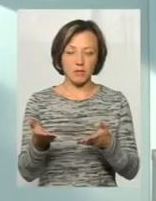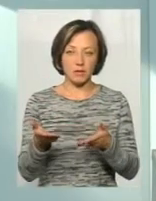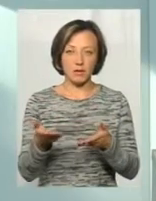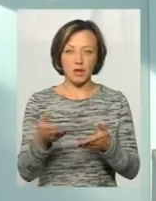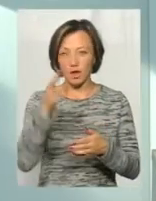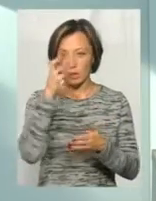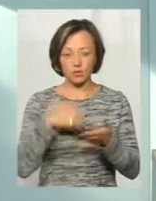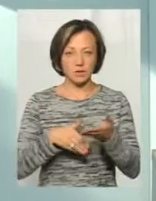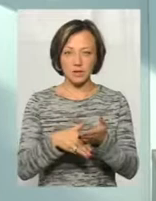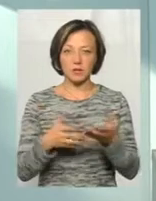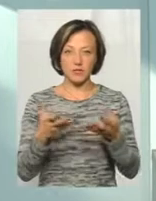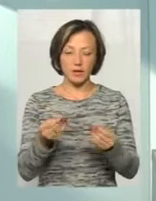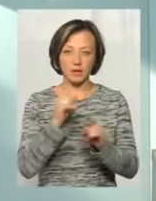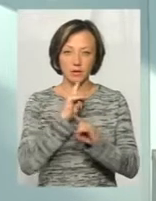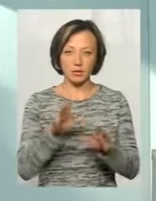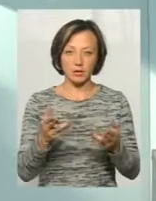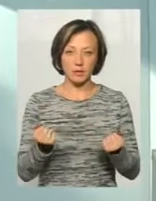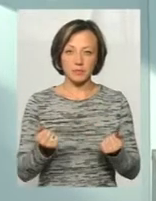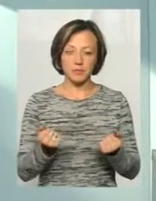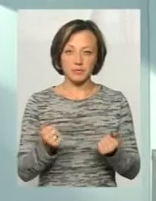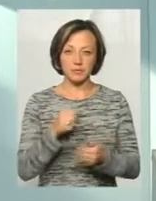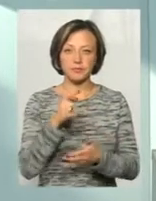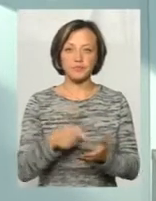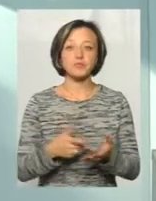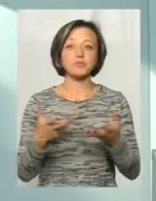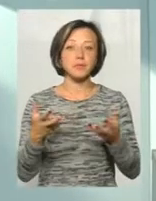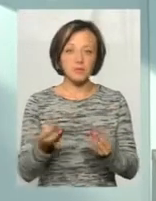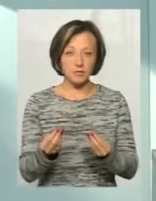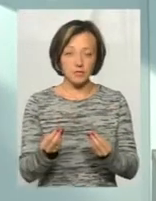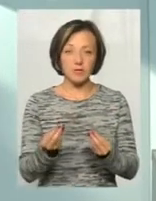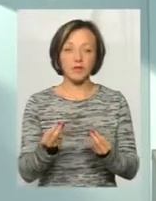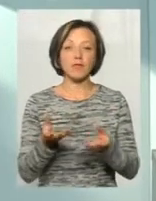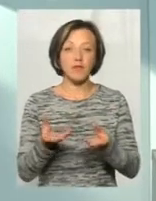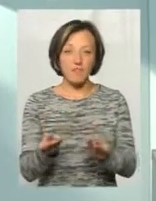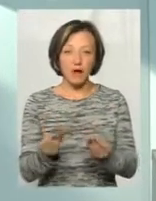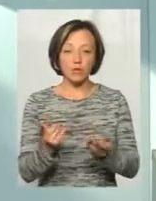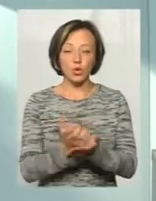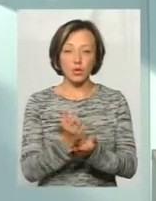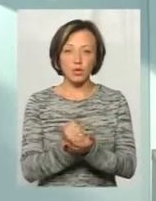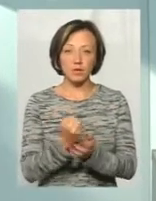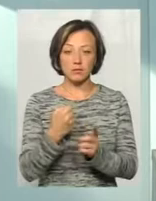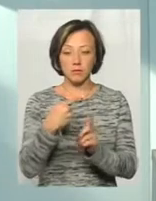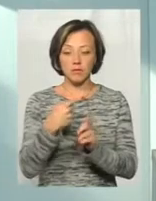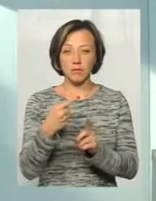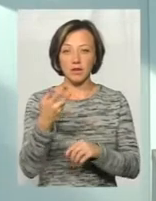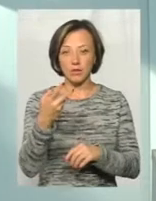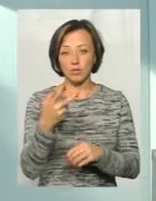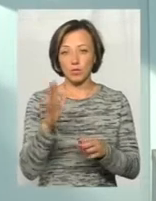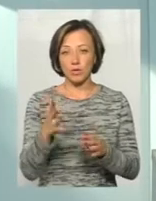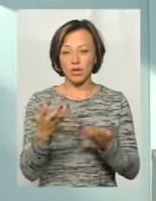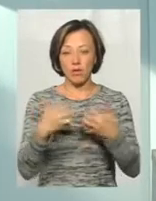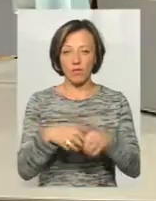це ніяк тепер не впливає, так? Ну, впливає, звичайно, впливає, оскільки дохід буде братися на рівні двох прожиткових мінімумів.